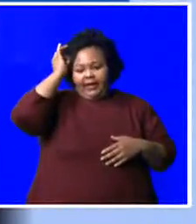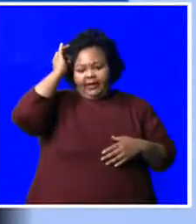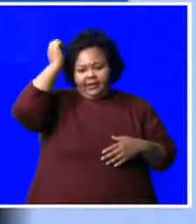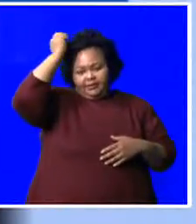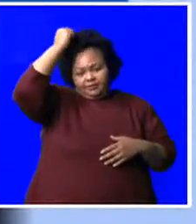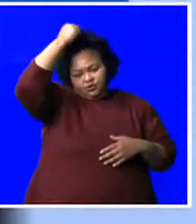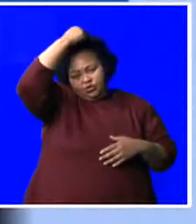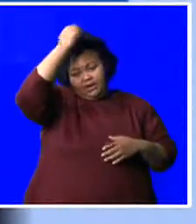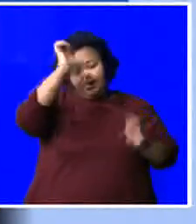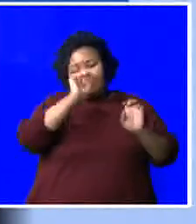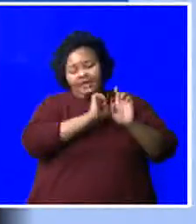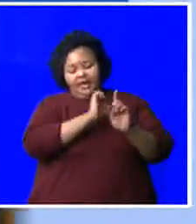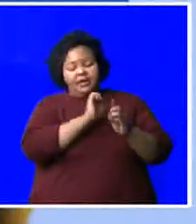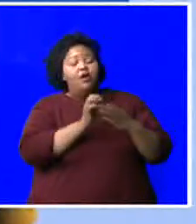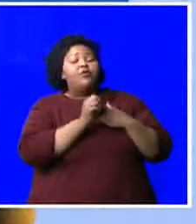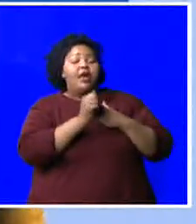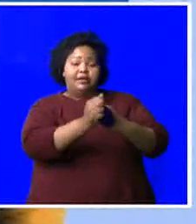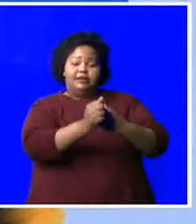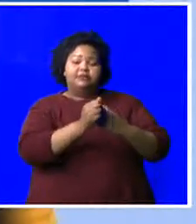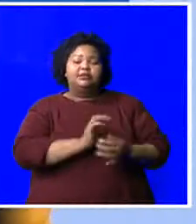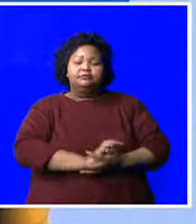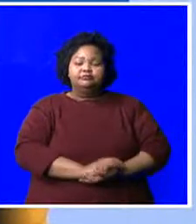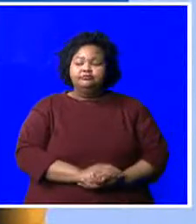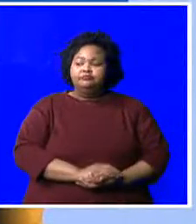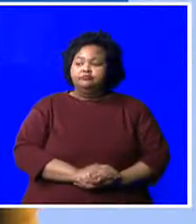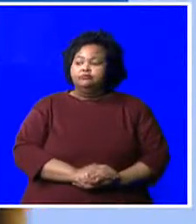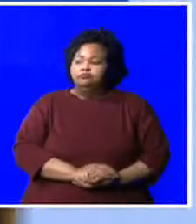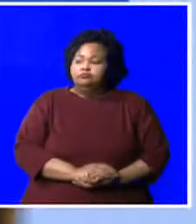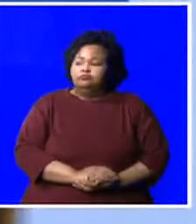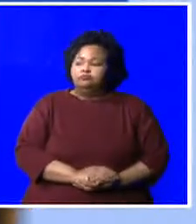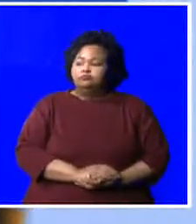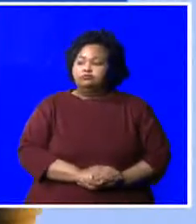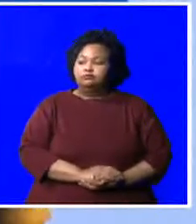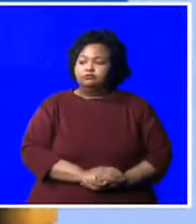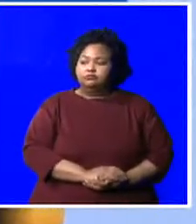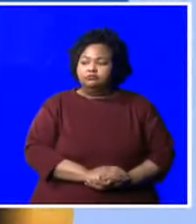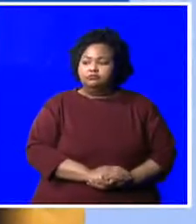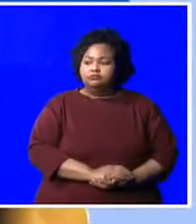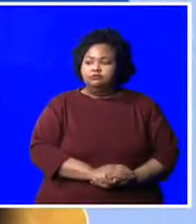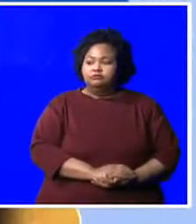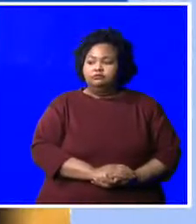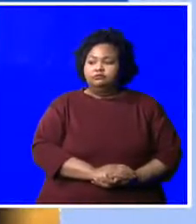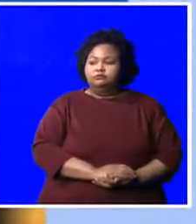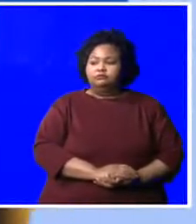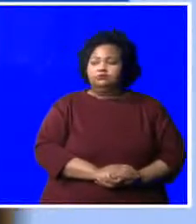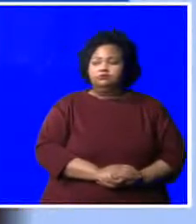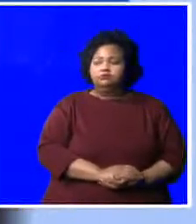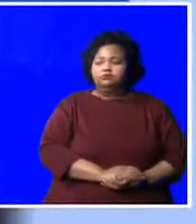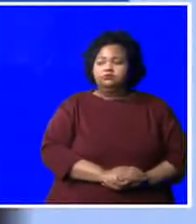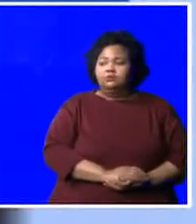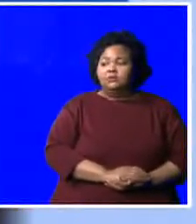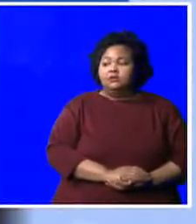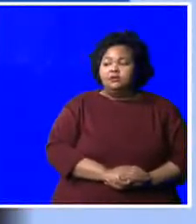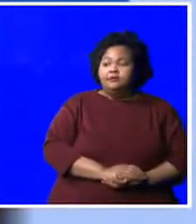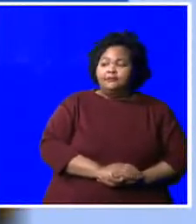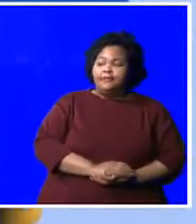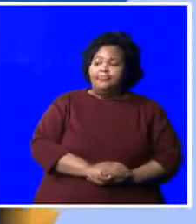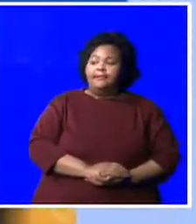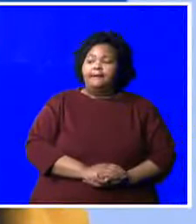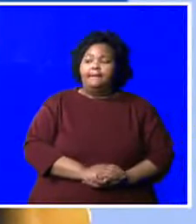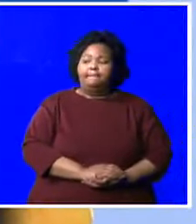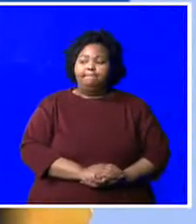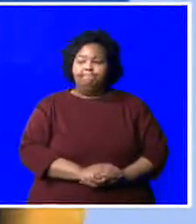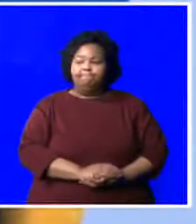ilula kakhulu ngwenyama iqondzile nje ukuthi ngishito ekucaleni lokuthi kufanele ukuthi umholi aseyasihlwa lesive